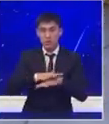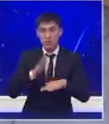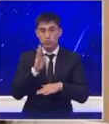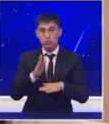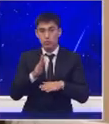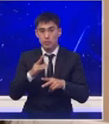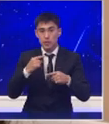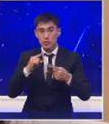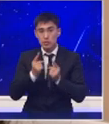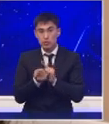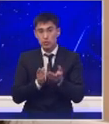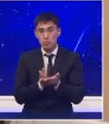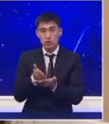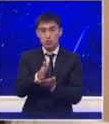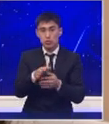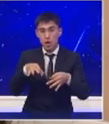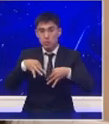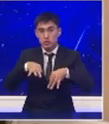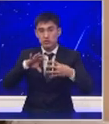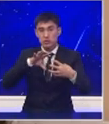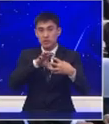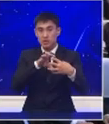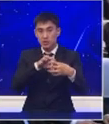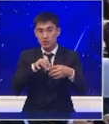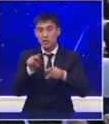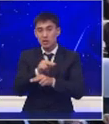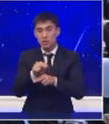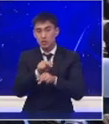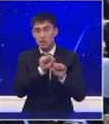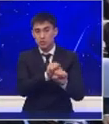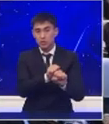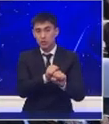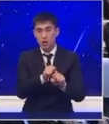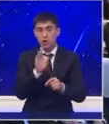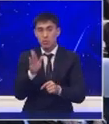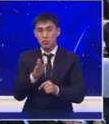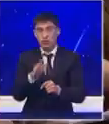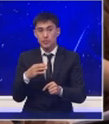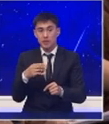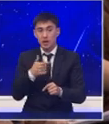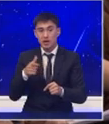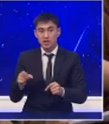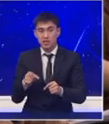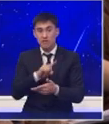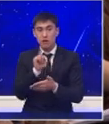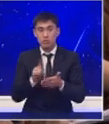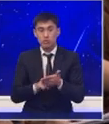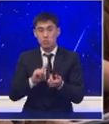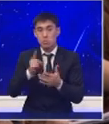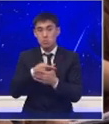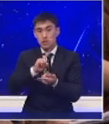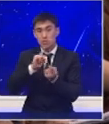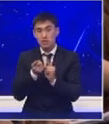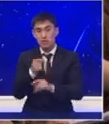будут пересмотрены маршруты общественного транспорта и отремонтированы остановки. Подняли неравнодушные горожане и вопрос